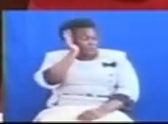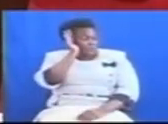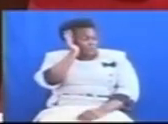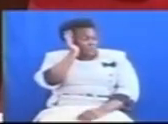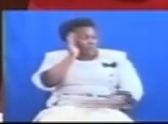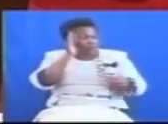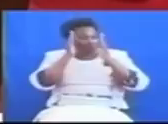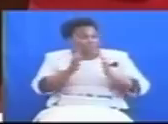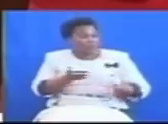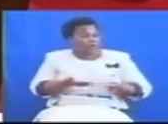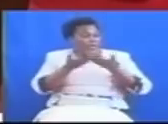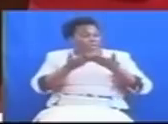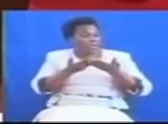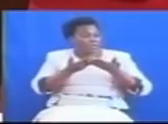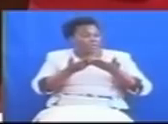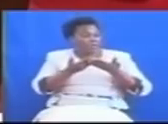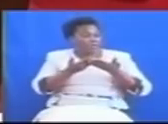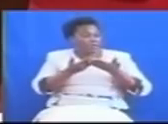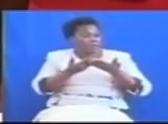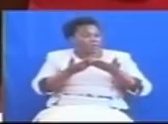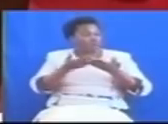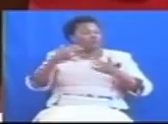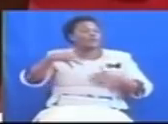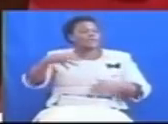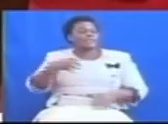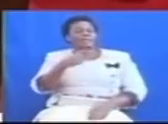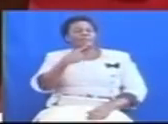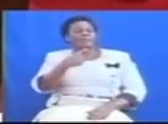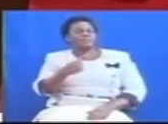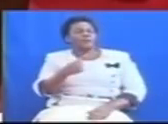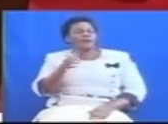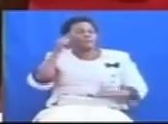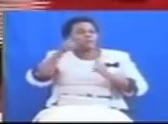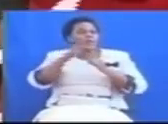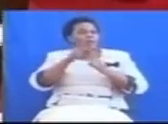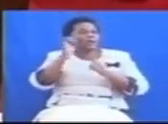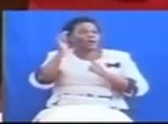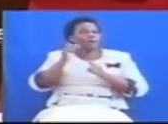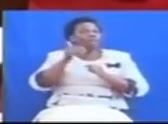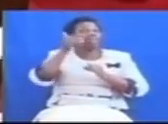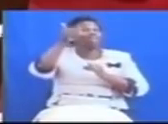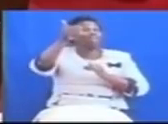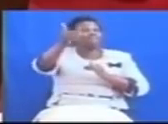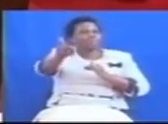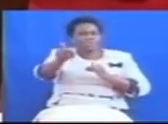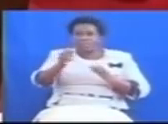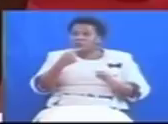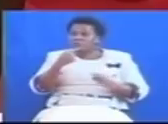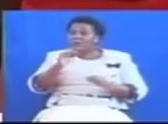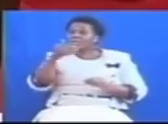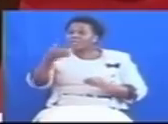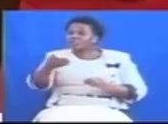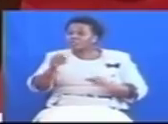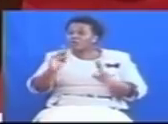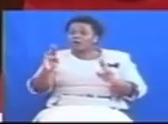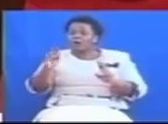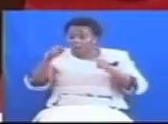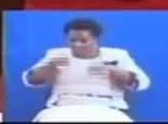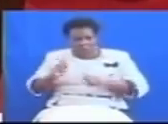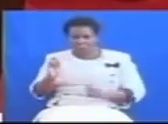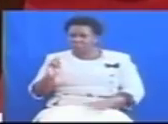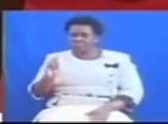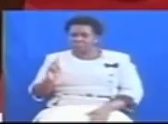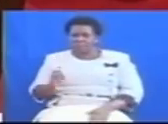kwamba inadhamiria siku zijazo, sio kesho wala mwakani hatujui. Mheshimiwa Naibu Spika, hivi